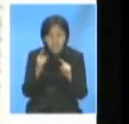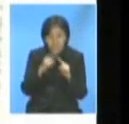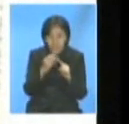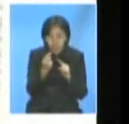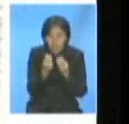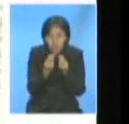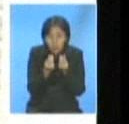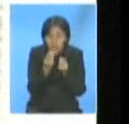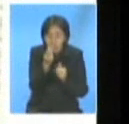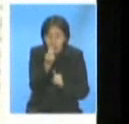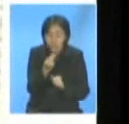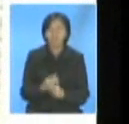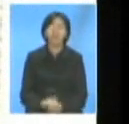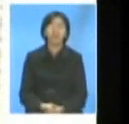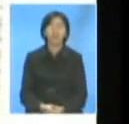ว่